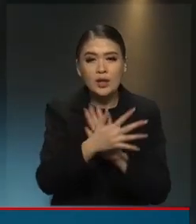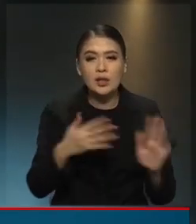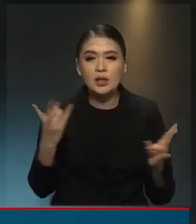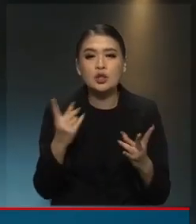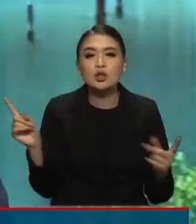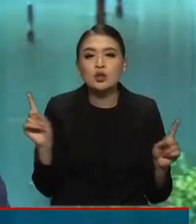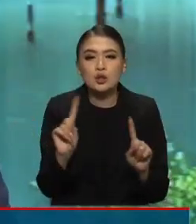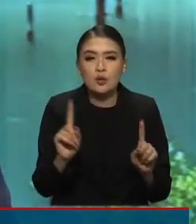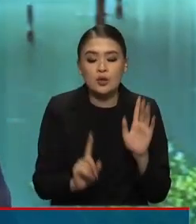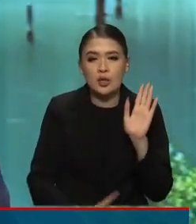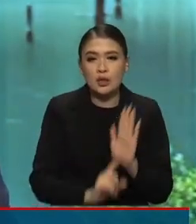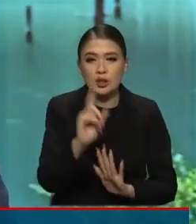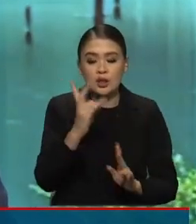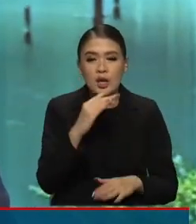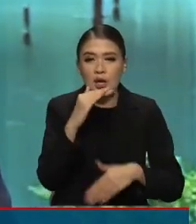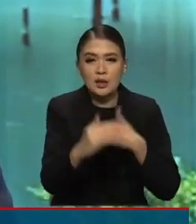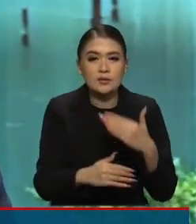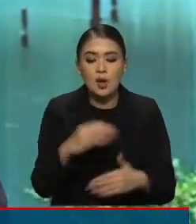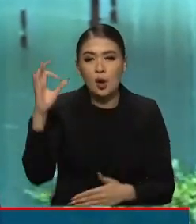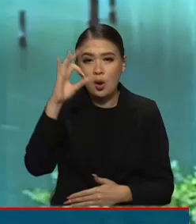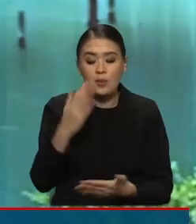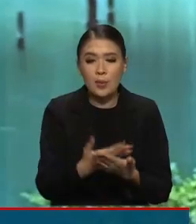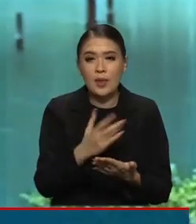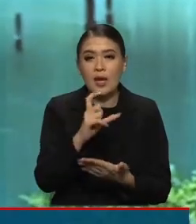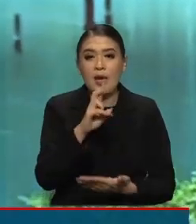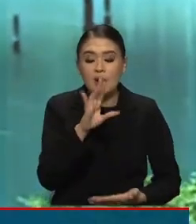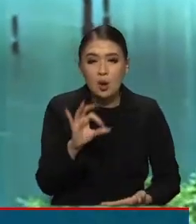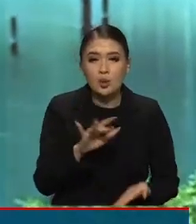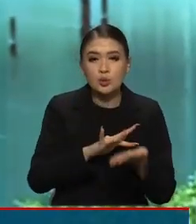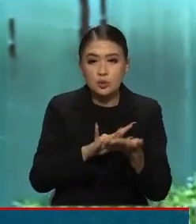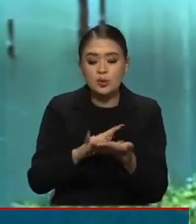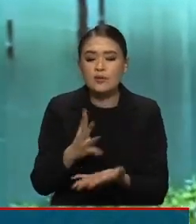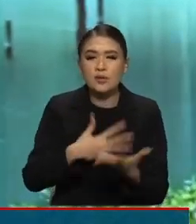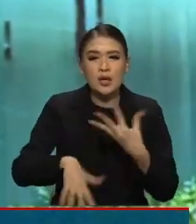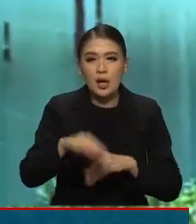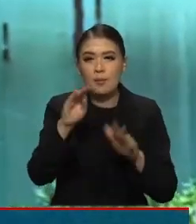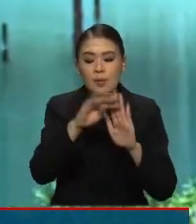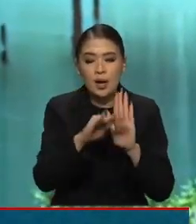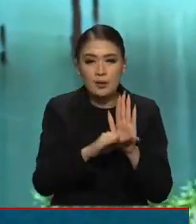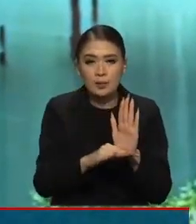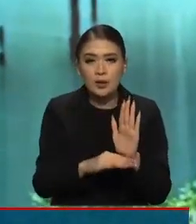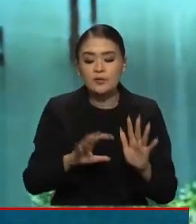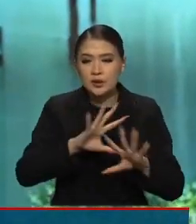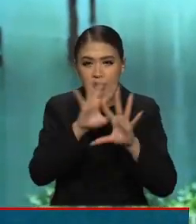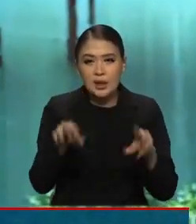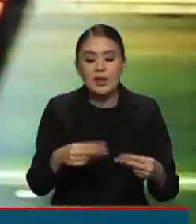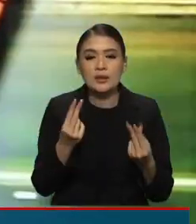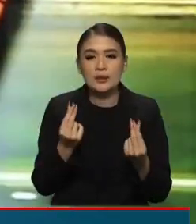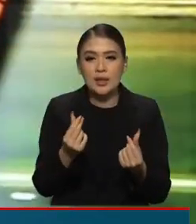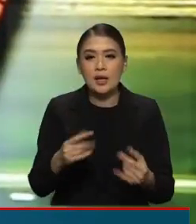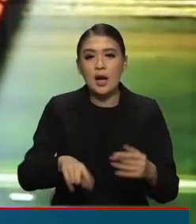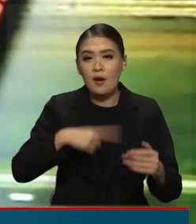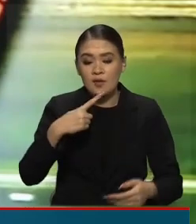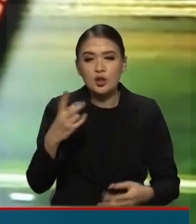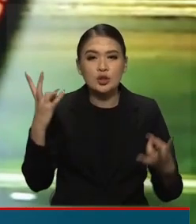мы должны развивать. Если мы говорим об экотуризме, тогда вся наша программа, весь наши деньги, которые мы сейчас с вами говорим,